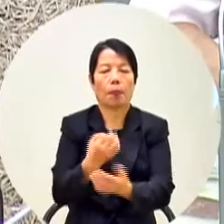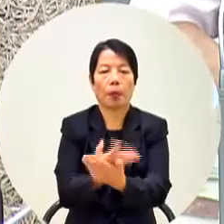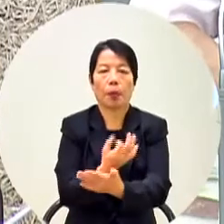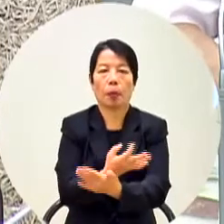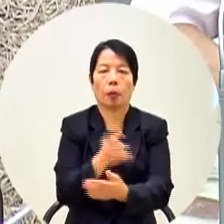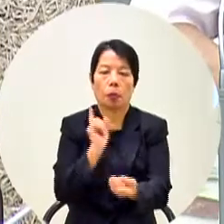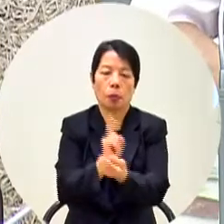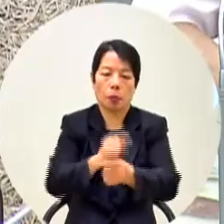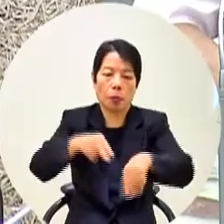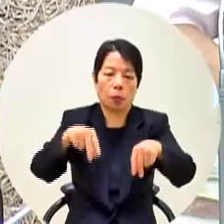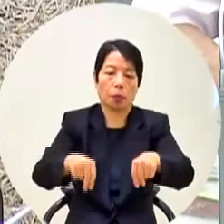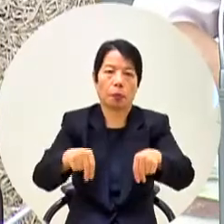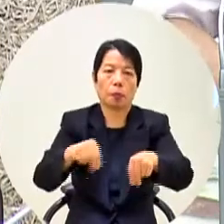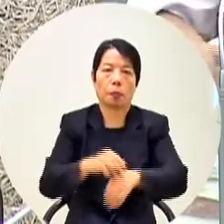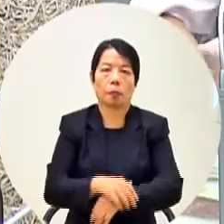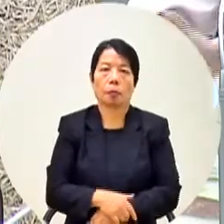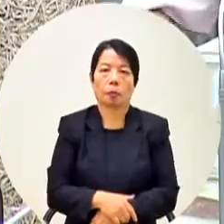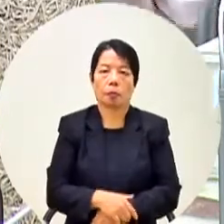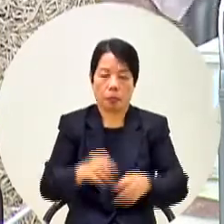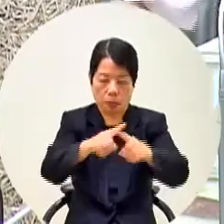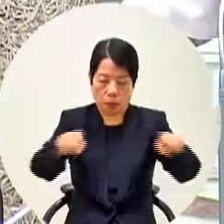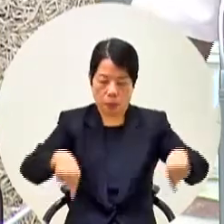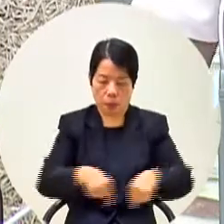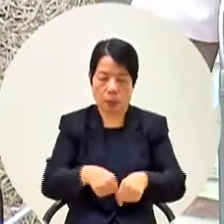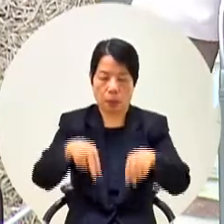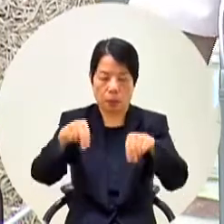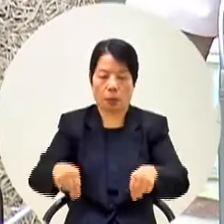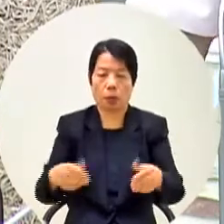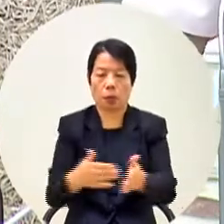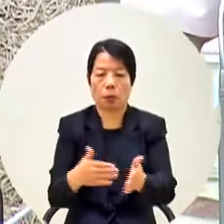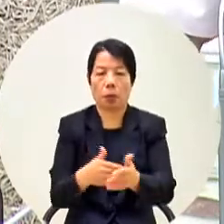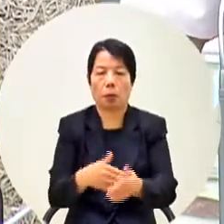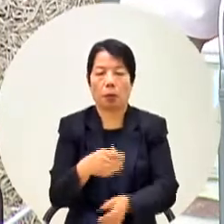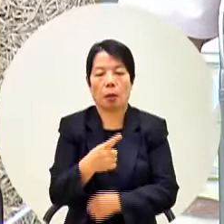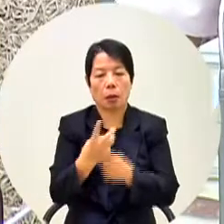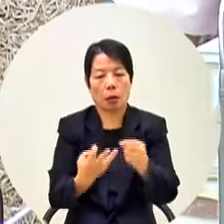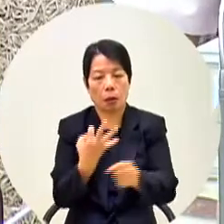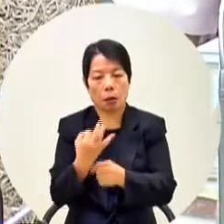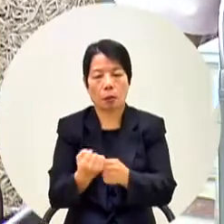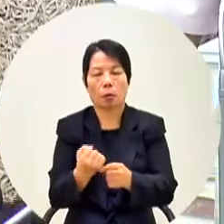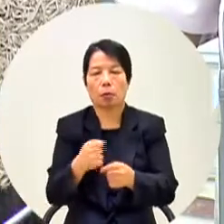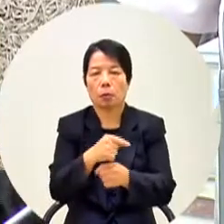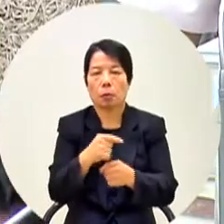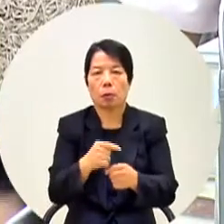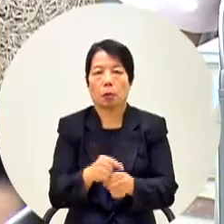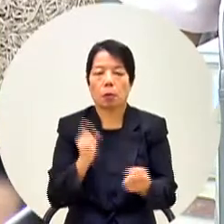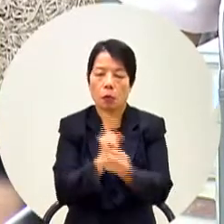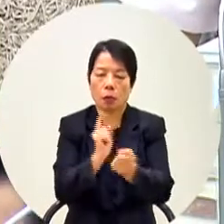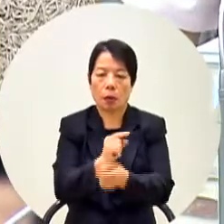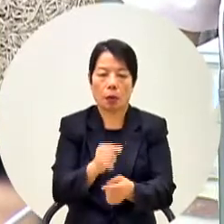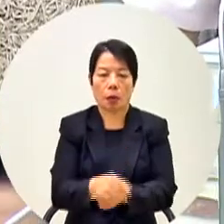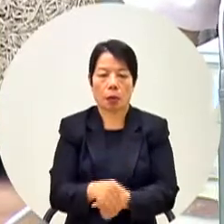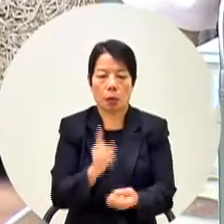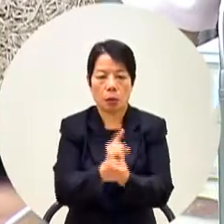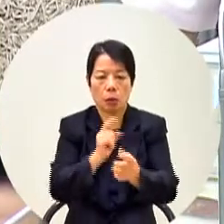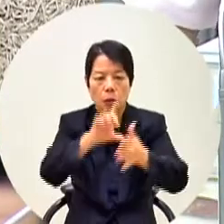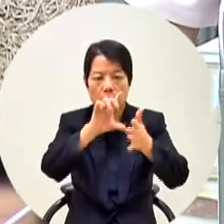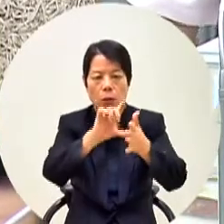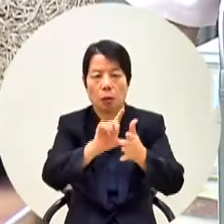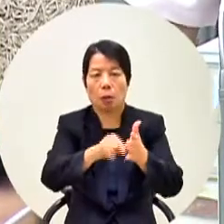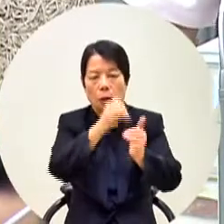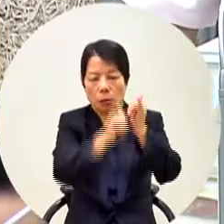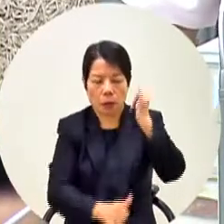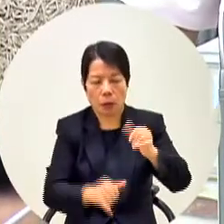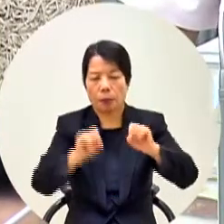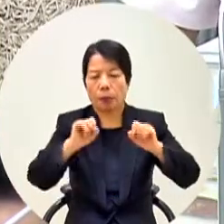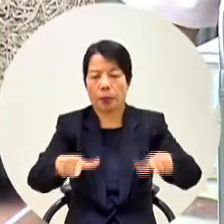约，吼、哦，一份合约签落了几十年，这太过冒险，时空背景都不一样，吼、